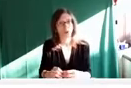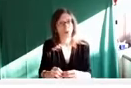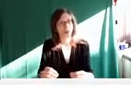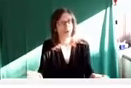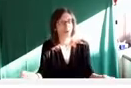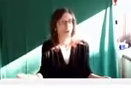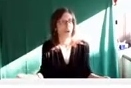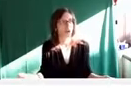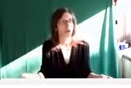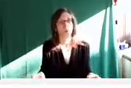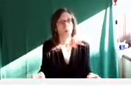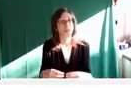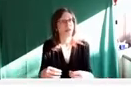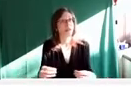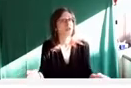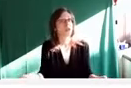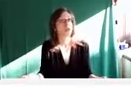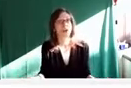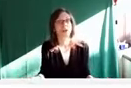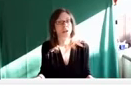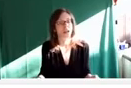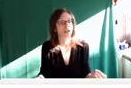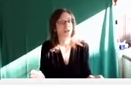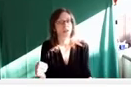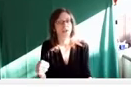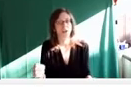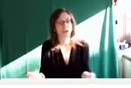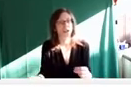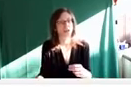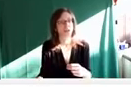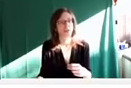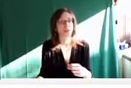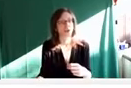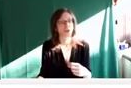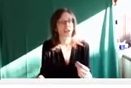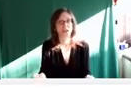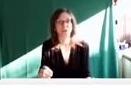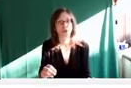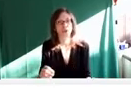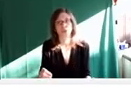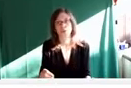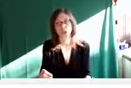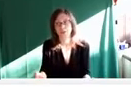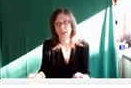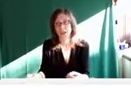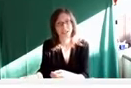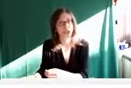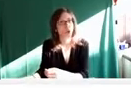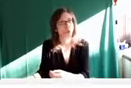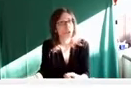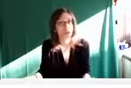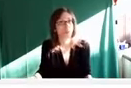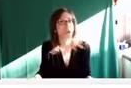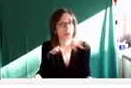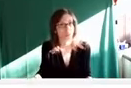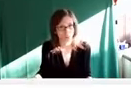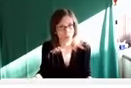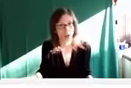pas de one size fits all, le qualitatif, quantitatif, individu, ou travailler avec des